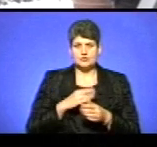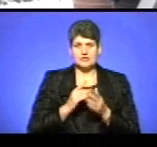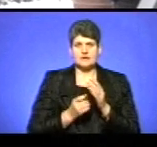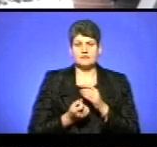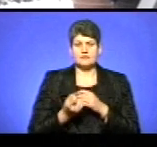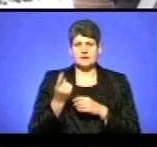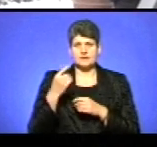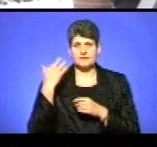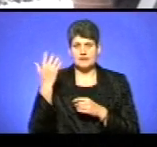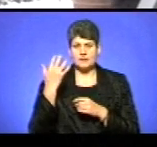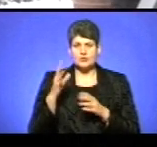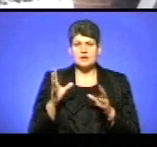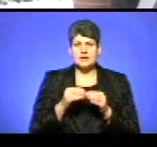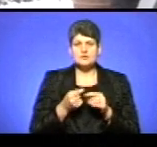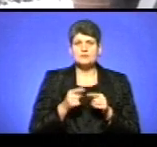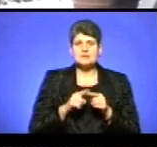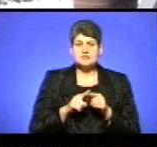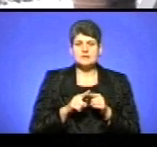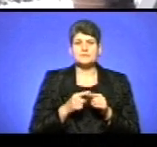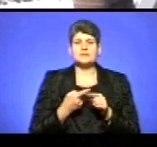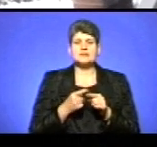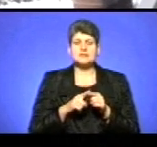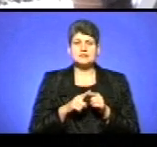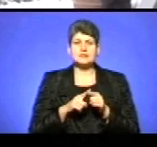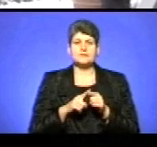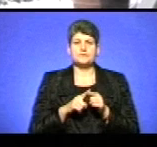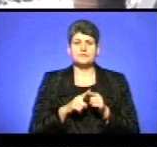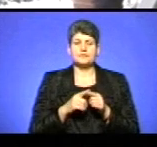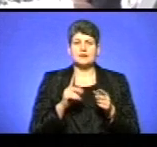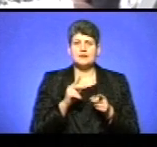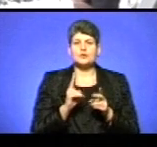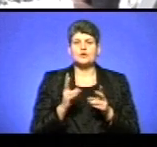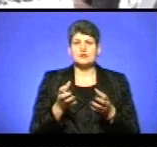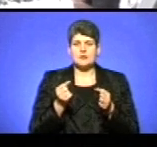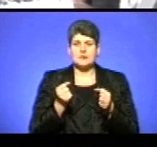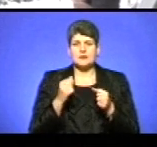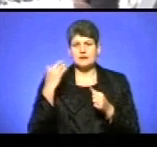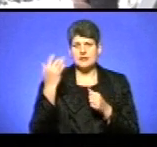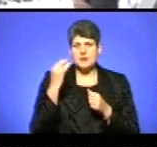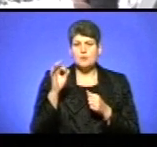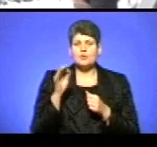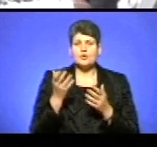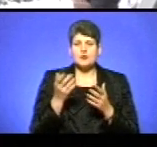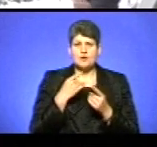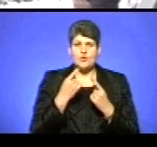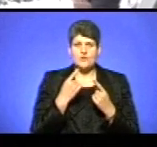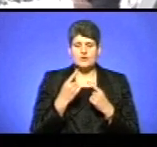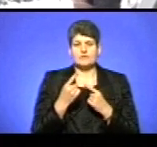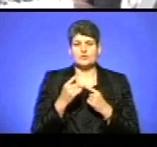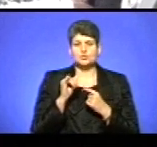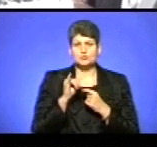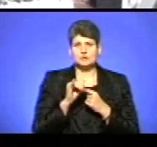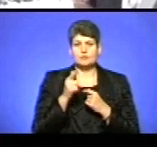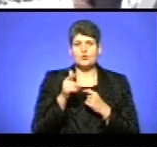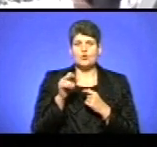небо. І разом з тим це колона світла, яка тримає небо, про яке говорив Устим Голоднюк,